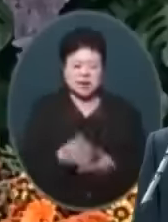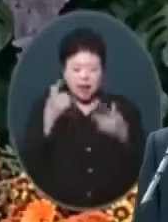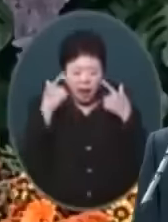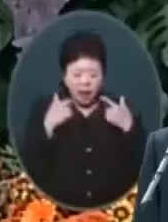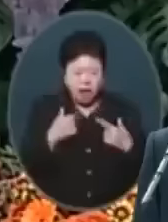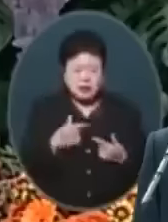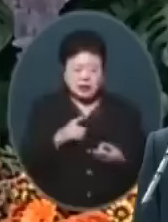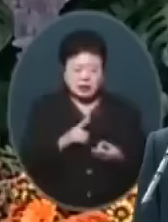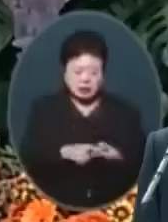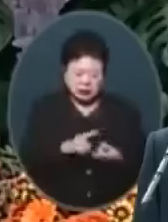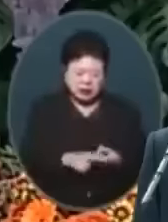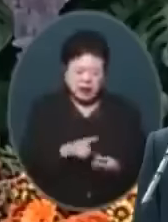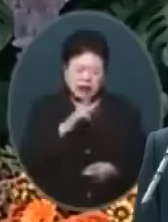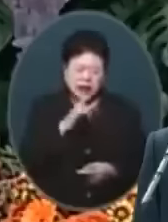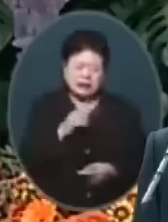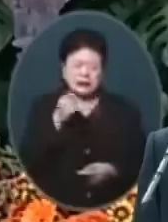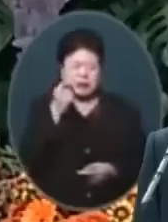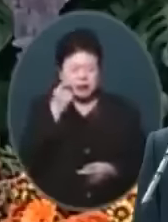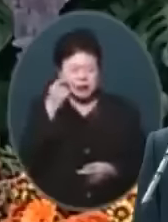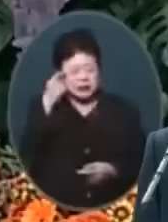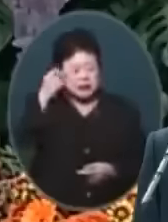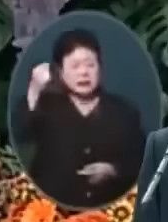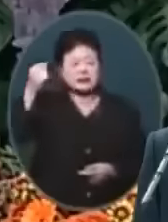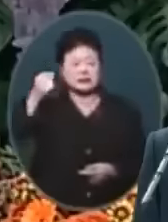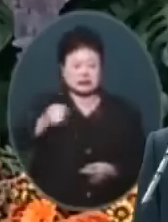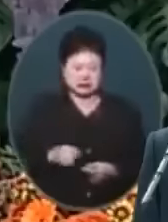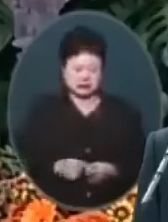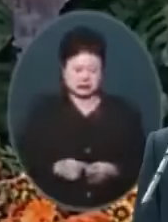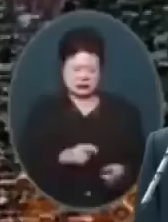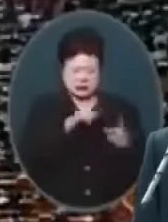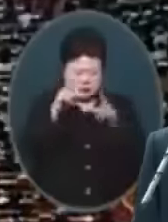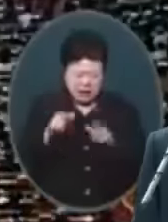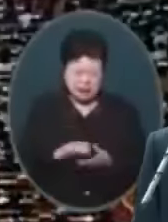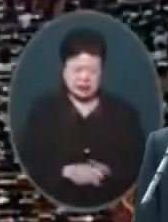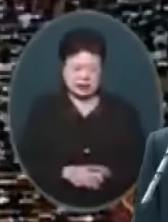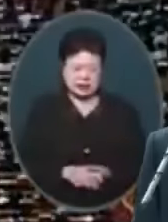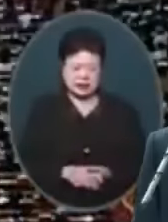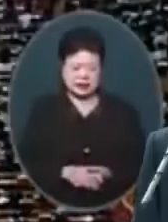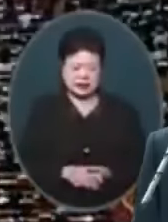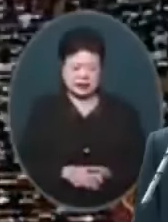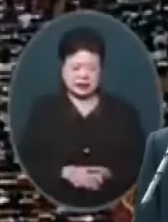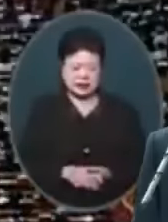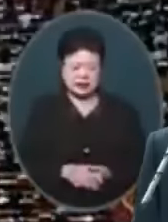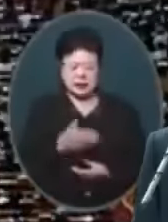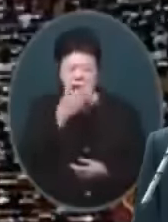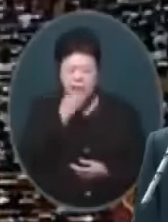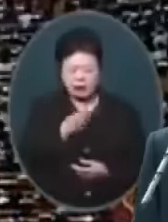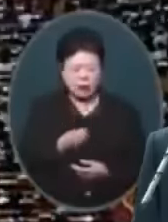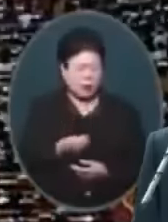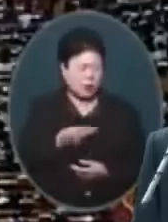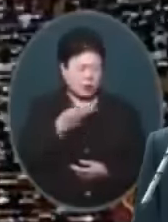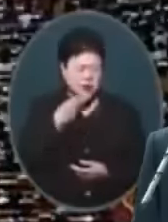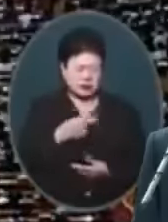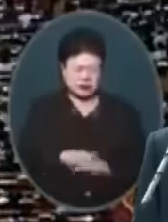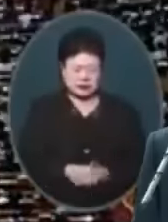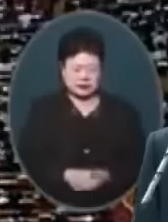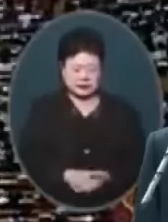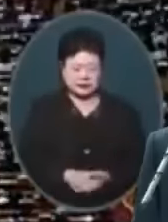항상 그러한 사람이 자기라고 생각하고 있으므로 그 사람의 삶이 행복할 리가 만무한 것입니다.